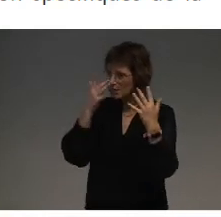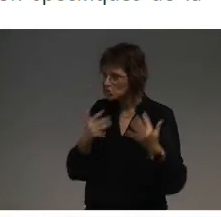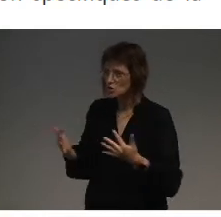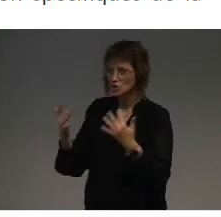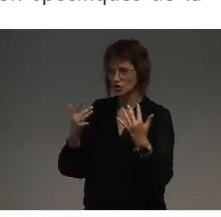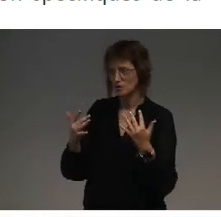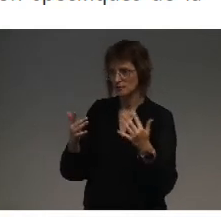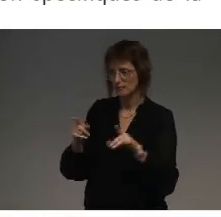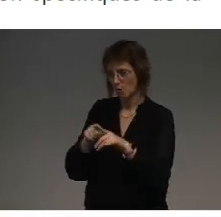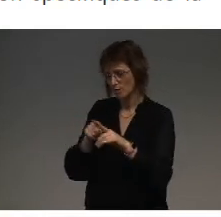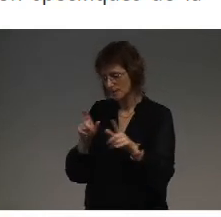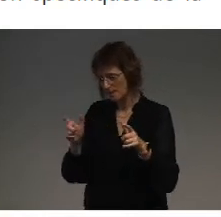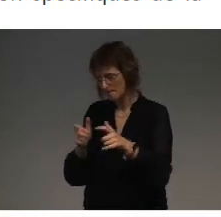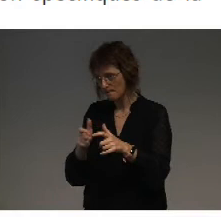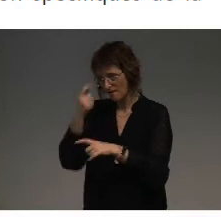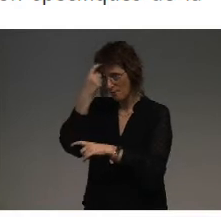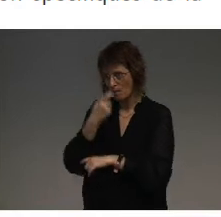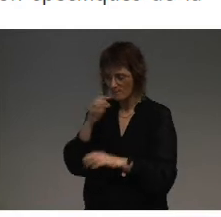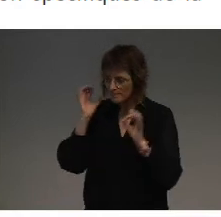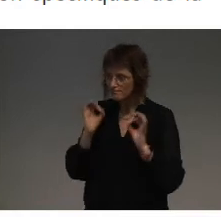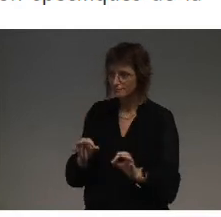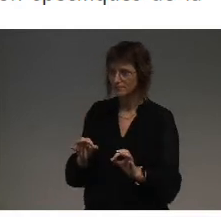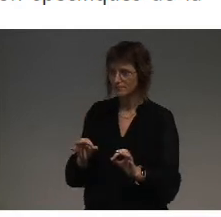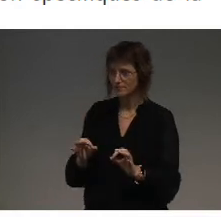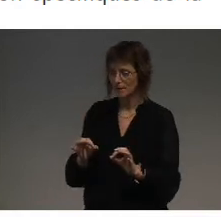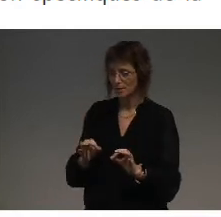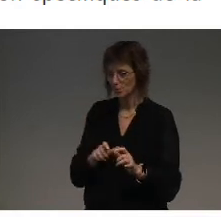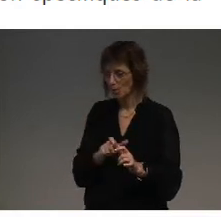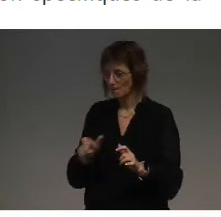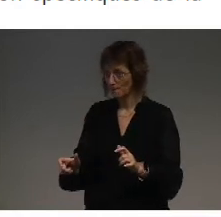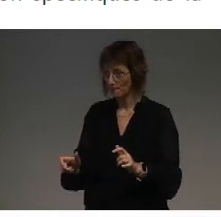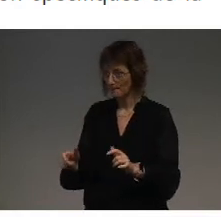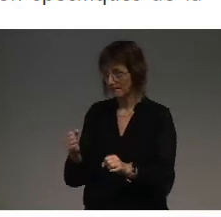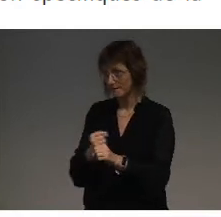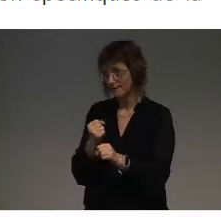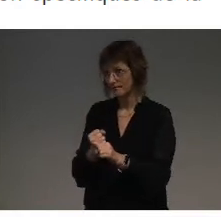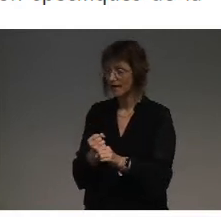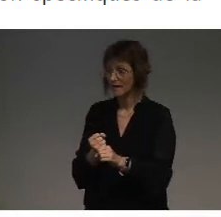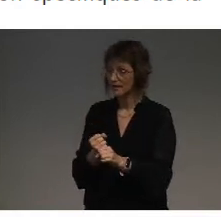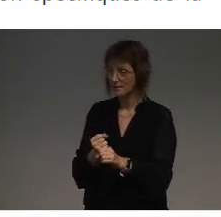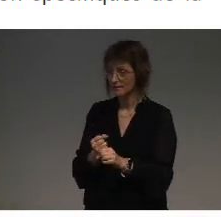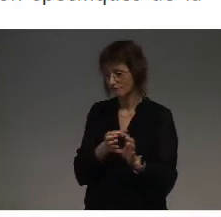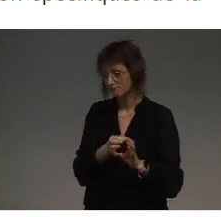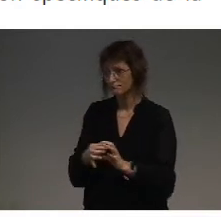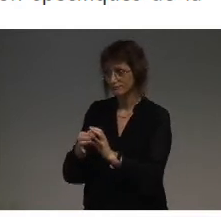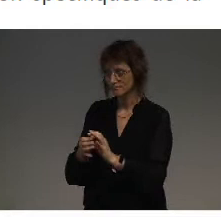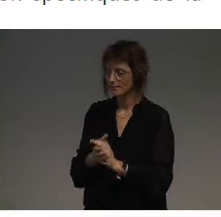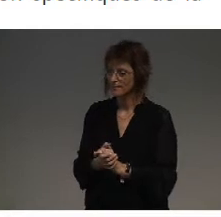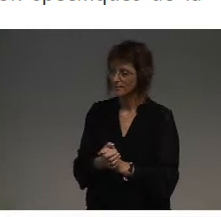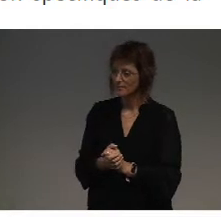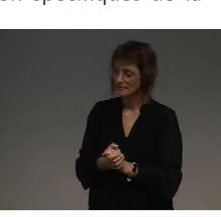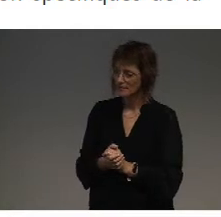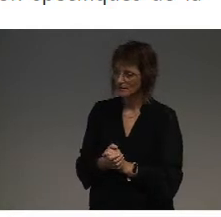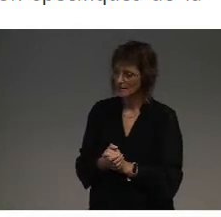des profils types qui vont nous permettre d'affiner aussi nos travaux. Deux grandes typologies de profils